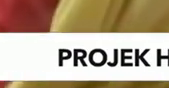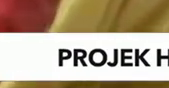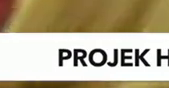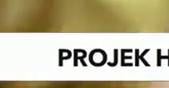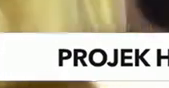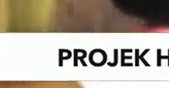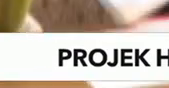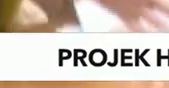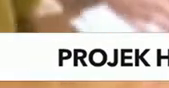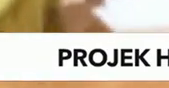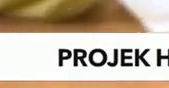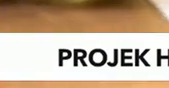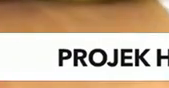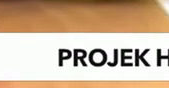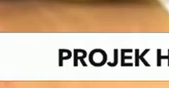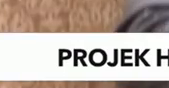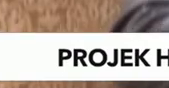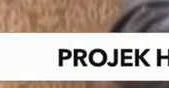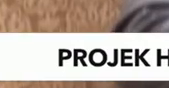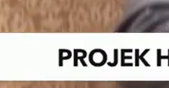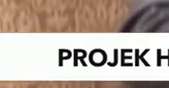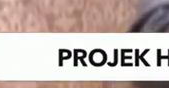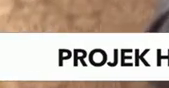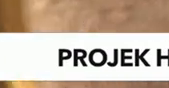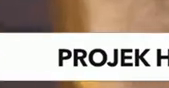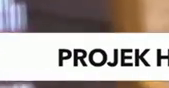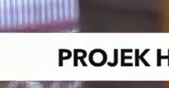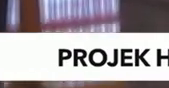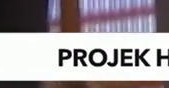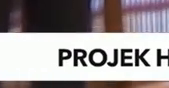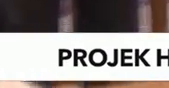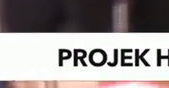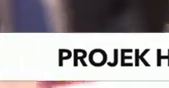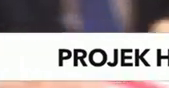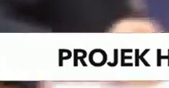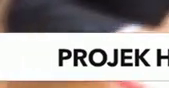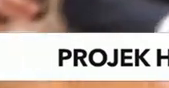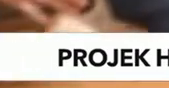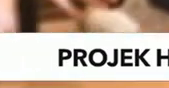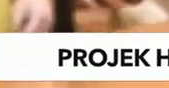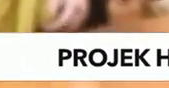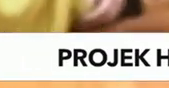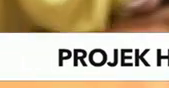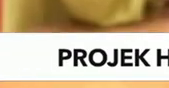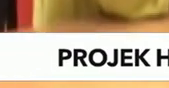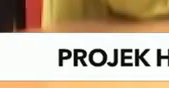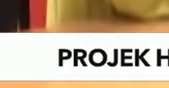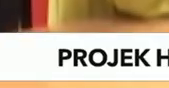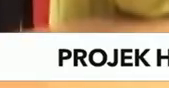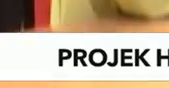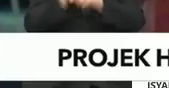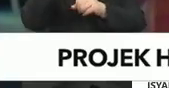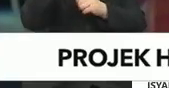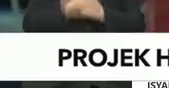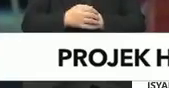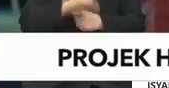mengenai projectshop diketuai oleh menteri di jabatan Perdana menteri ekonomi dan mencuci hal-ihwal ekonomi berputar dan terlalu